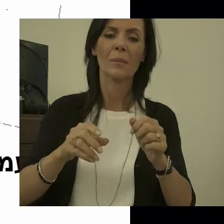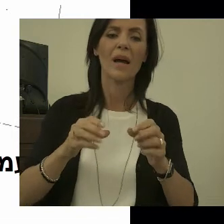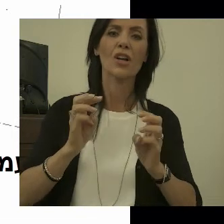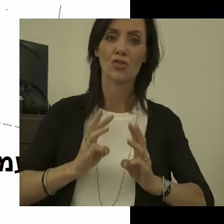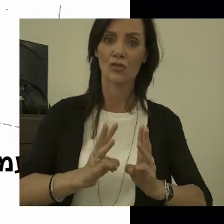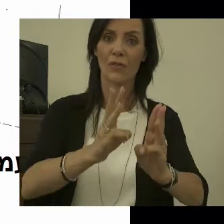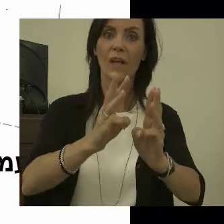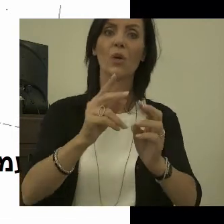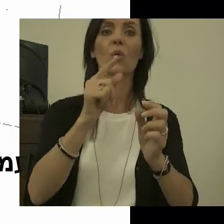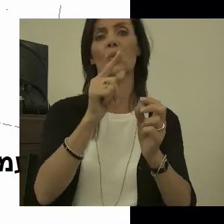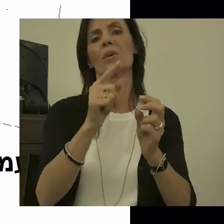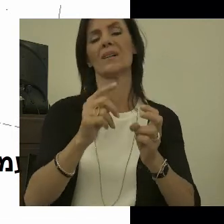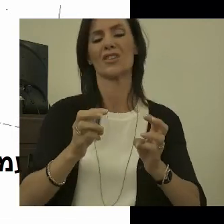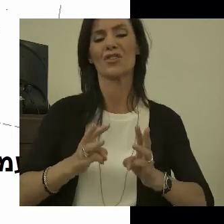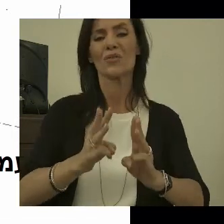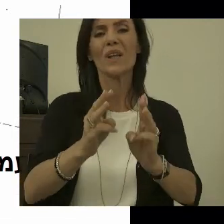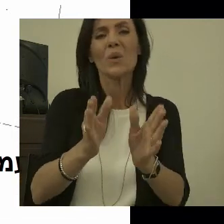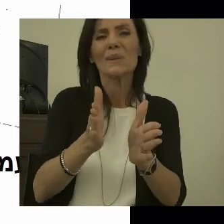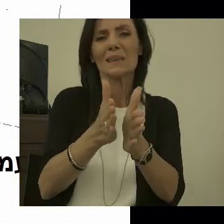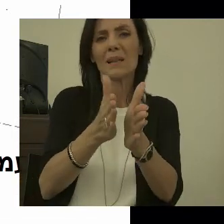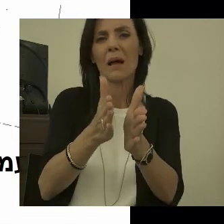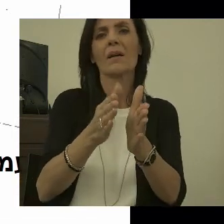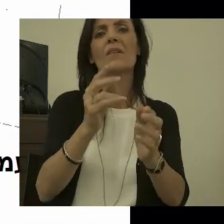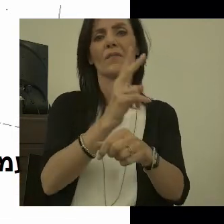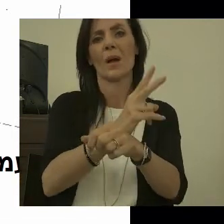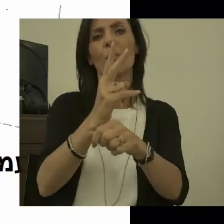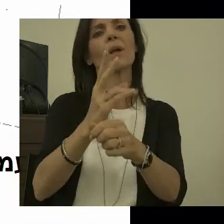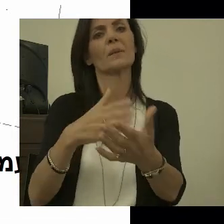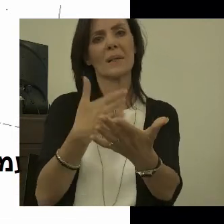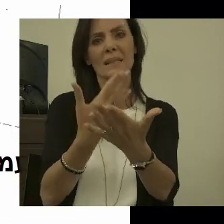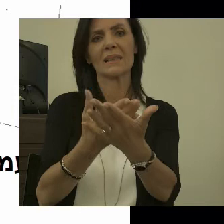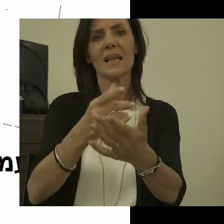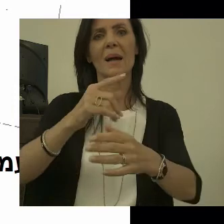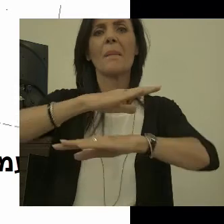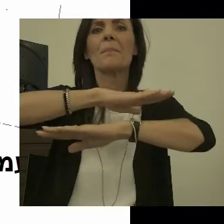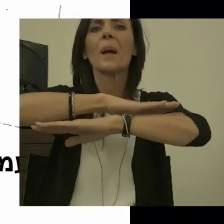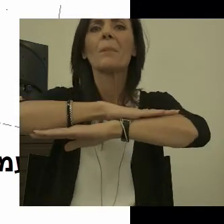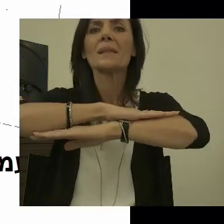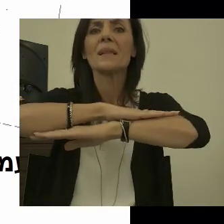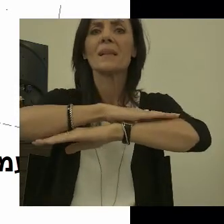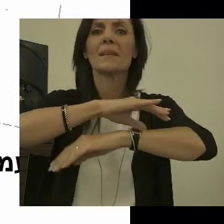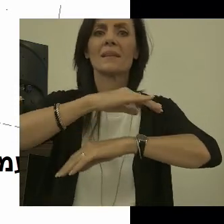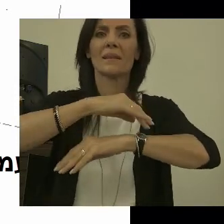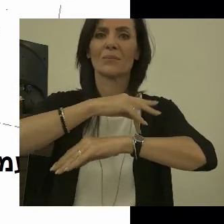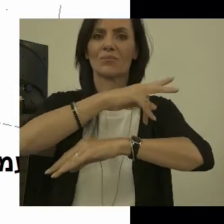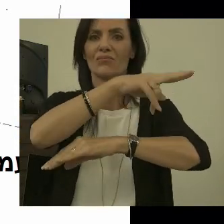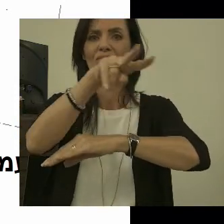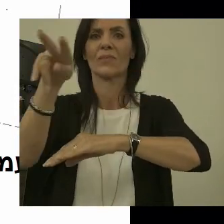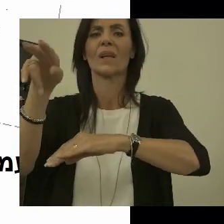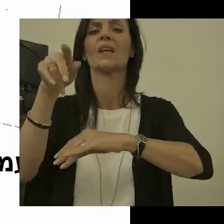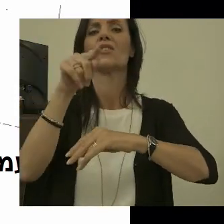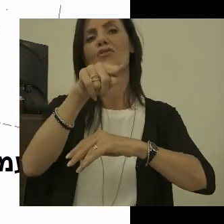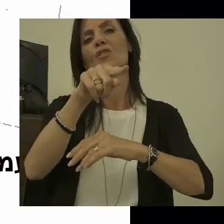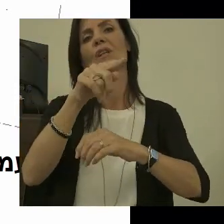דבר מאוד מאוד חשוב. השביל הוא שביל צר יחסית, והפרויקט הציע מרפסת שמקרה את החנייה,